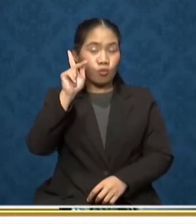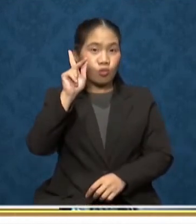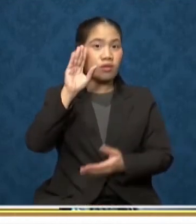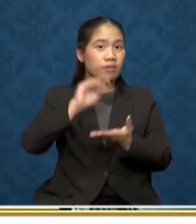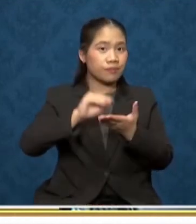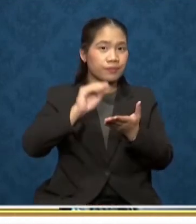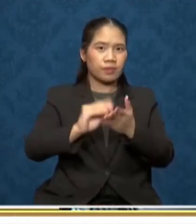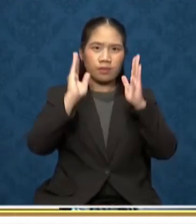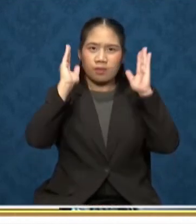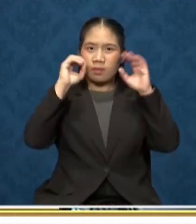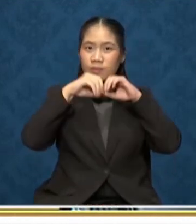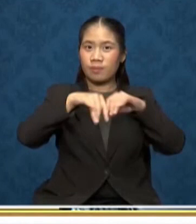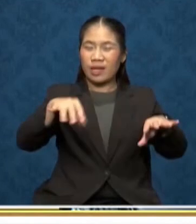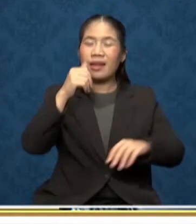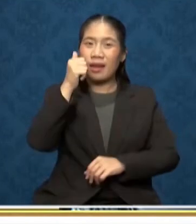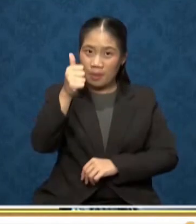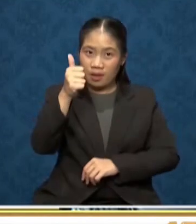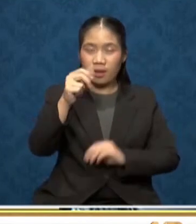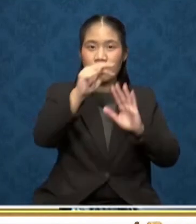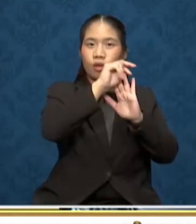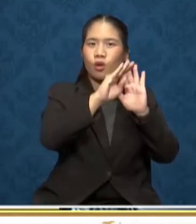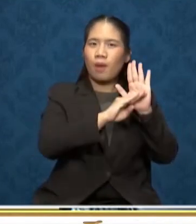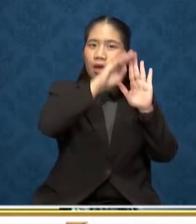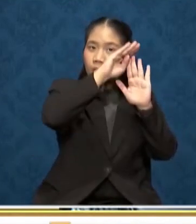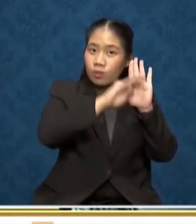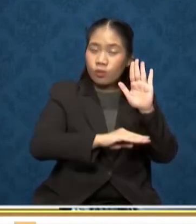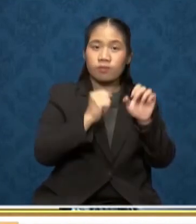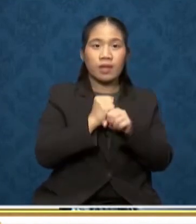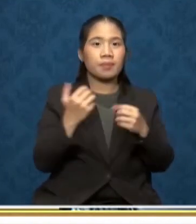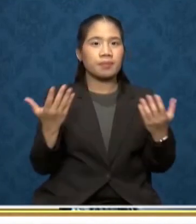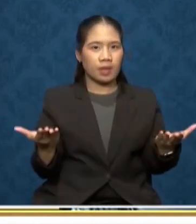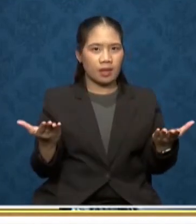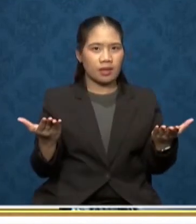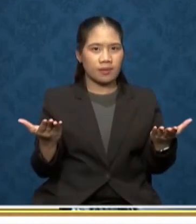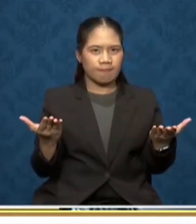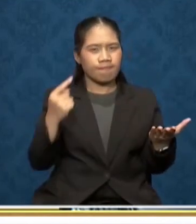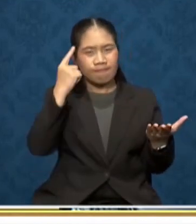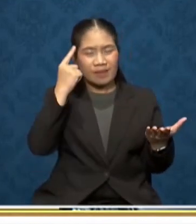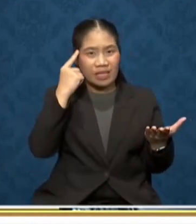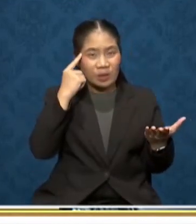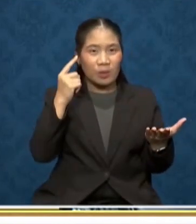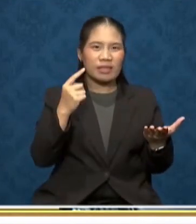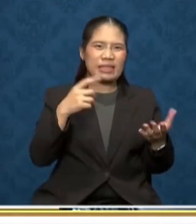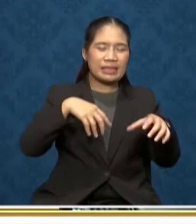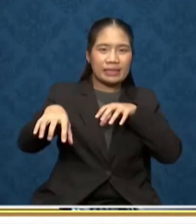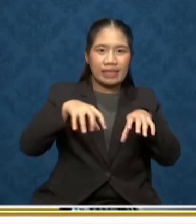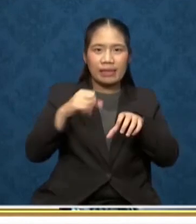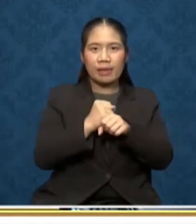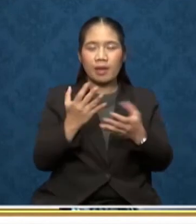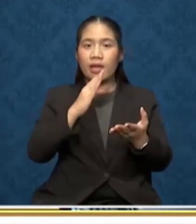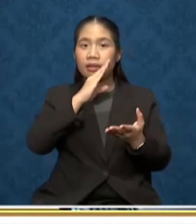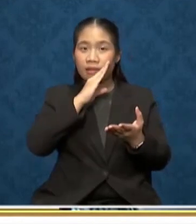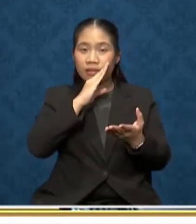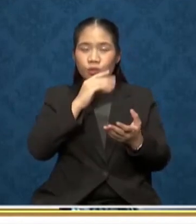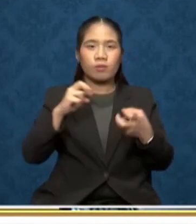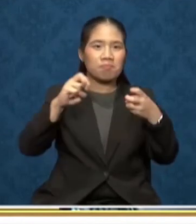ápion มีนายุบายอย่ไรต่อสงครามนี้ท่านมีมา balmการรมอย่ไรเพาะถ้าเกิดเทศกสงคราม